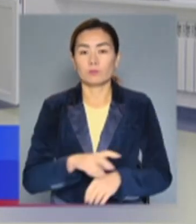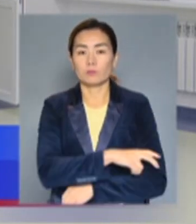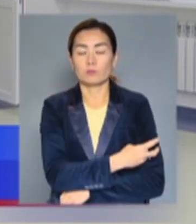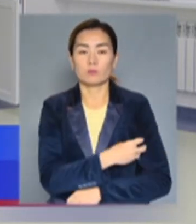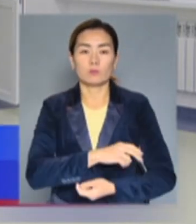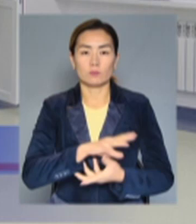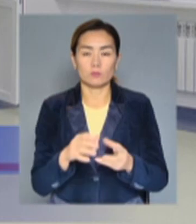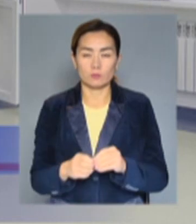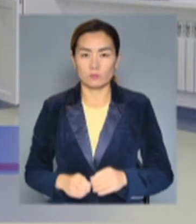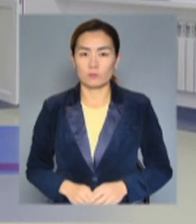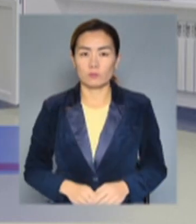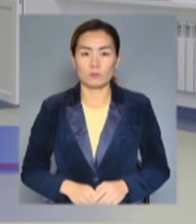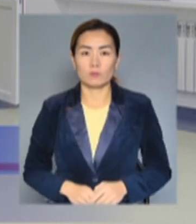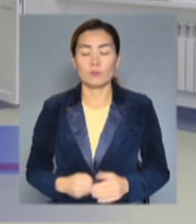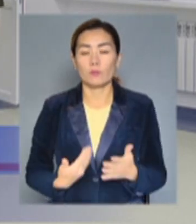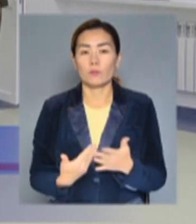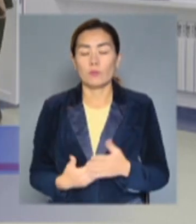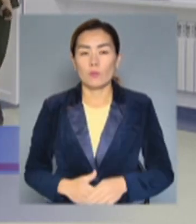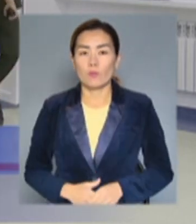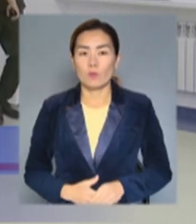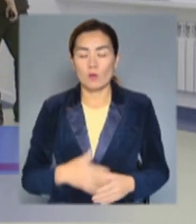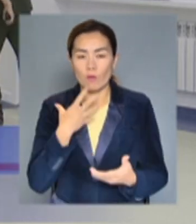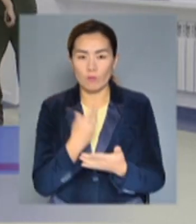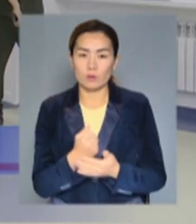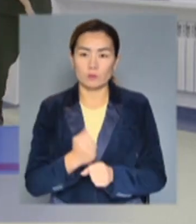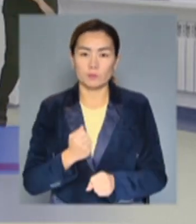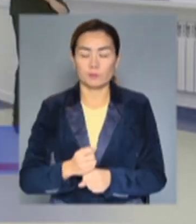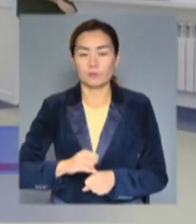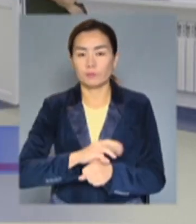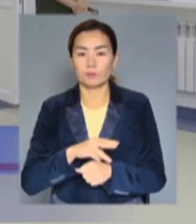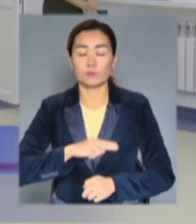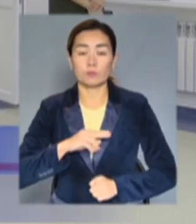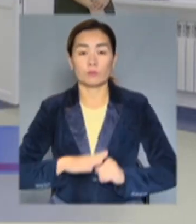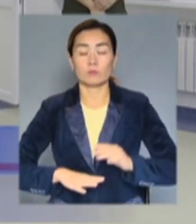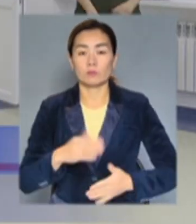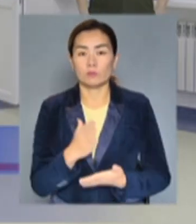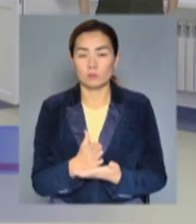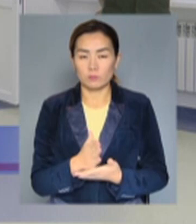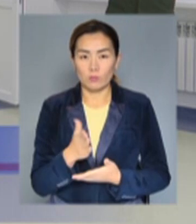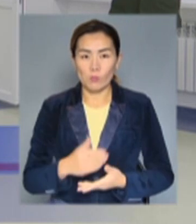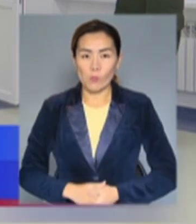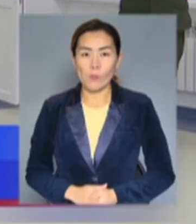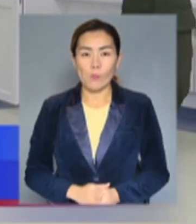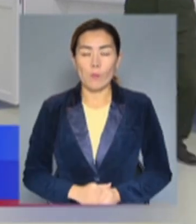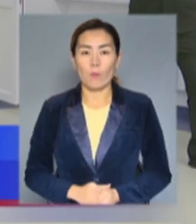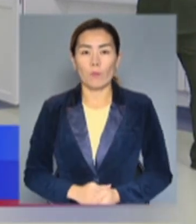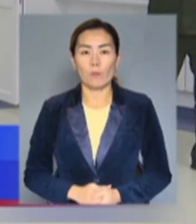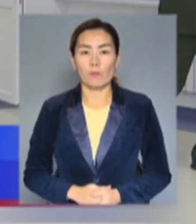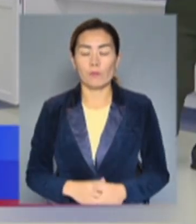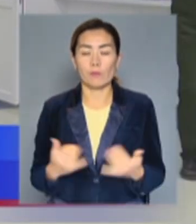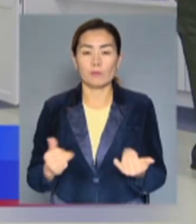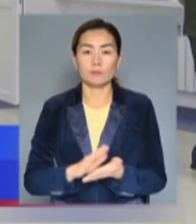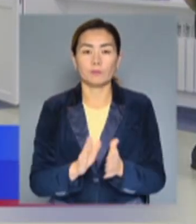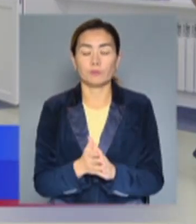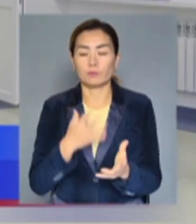құрал жабдықтар. Соның ішінде атап айтқым келеді, отандық құрал жабдықтармен жабдықталды. Жаңа өздеріңіз көріп шықтыңдар, бұл қазіргі